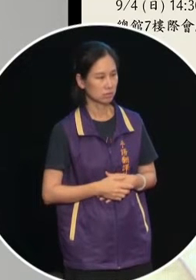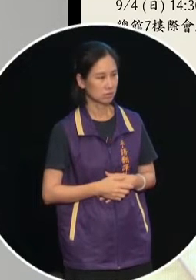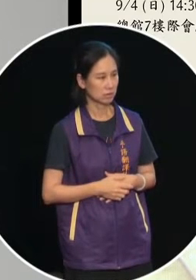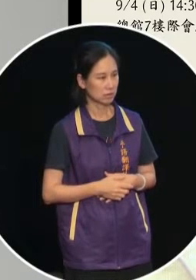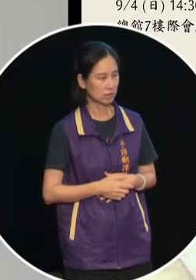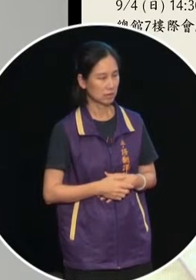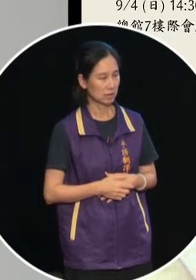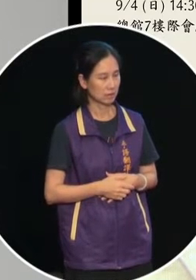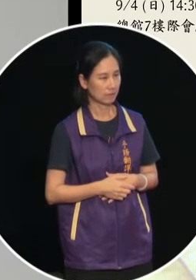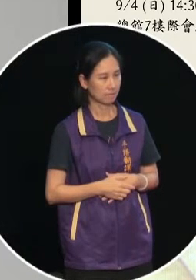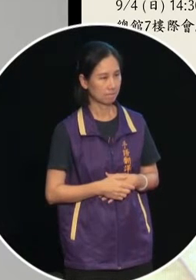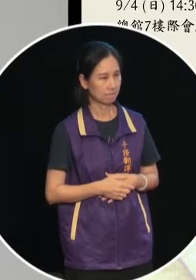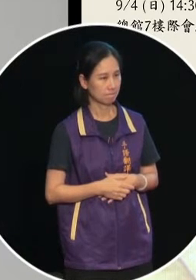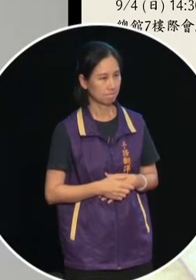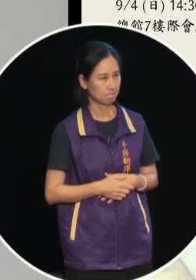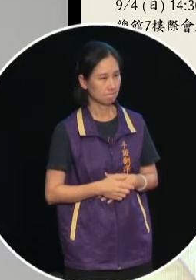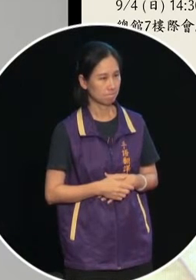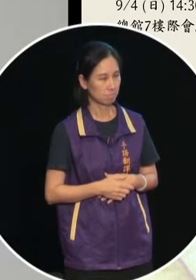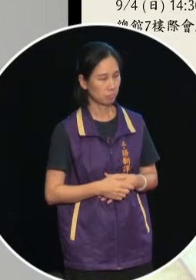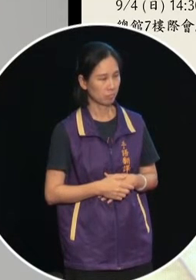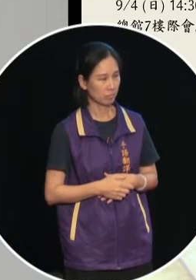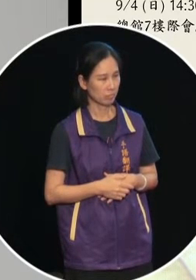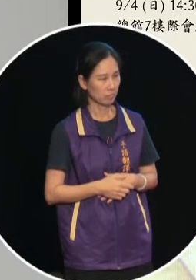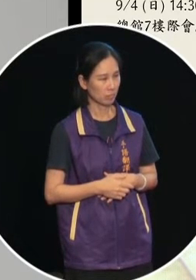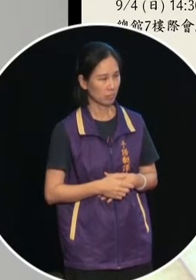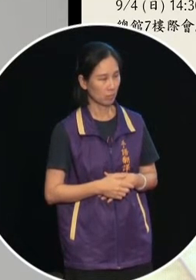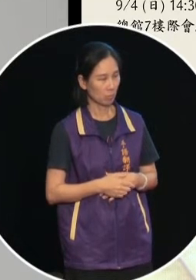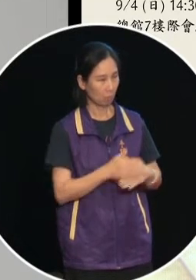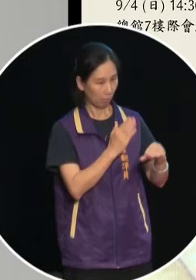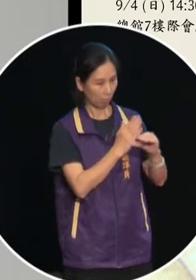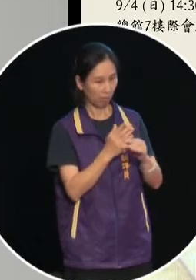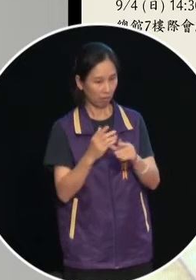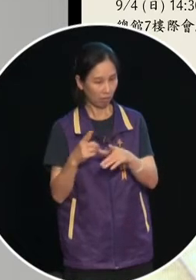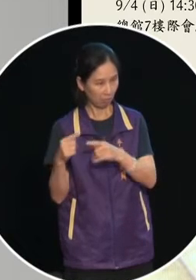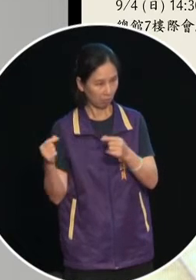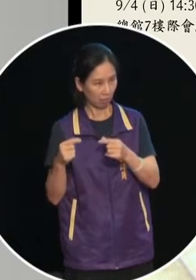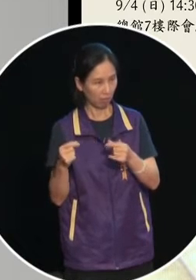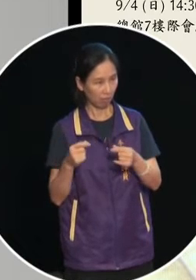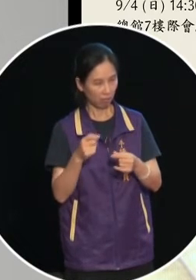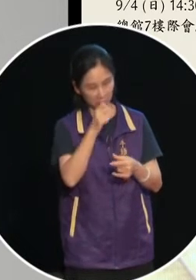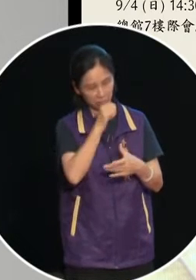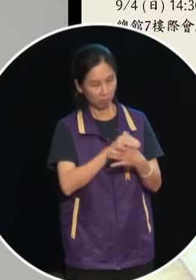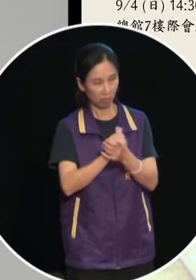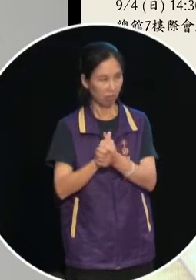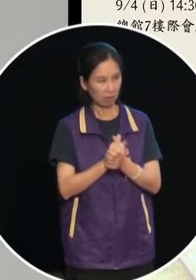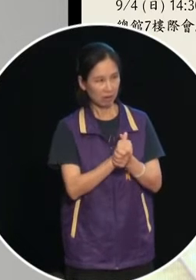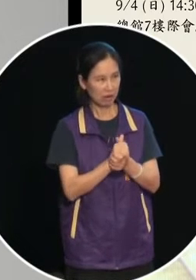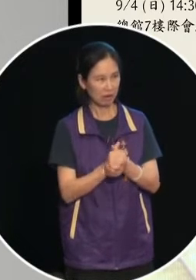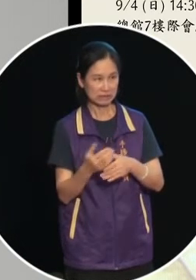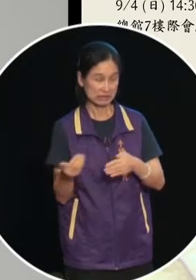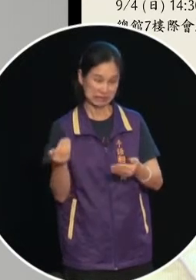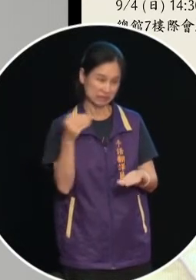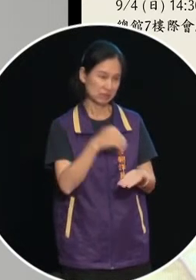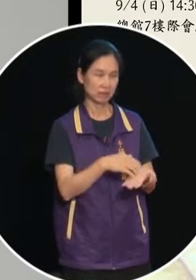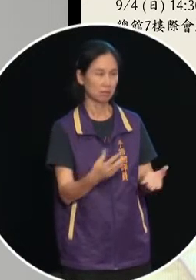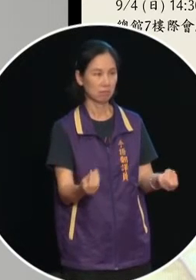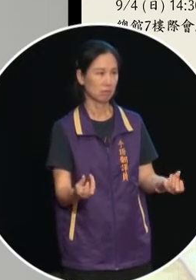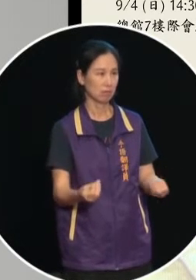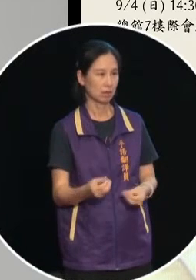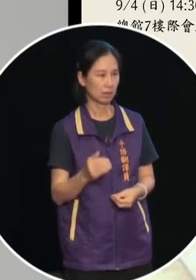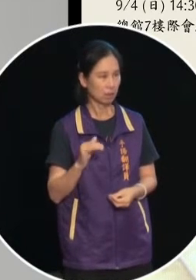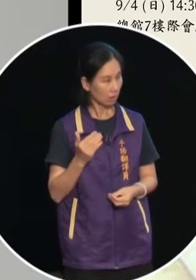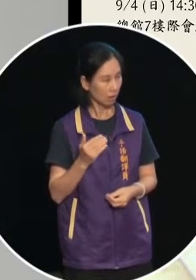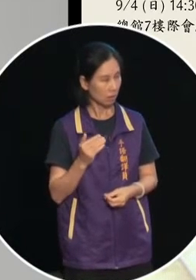们。讲了中日友好，没有什么结果。那台湾日本不被断交